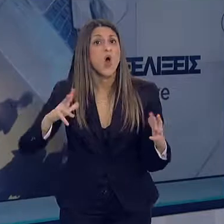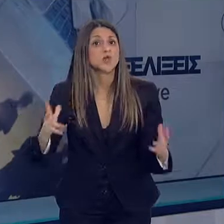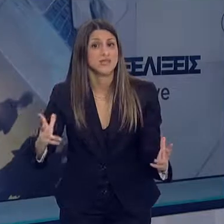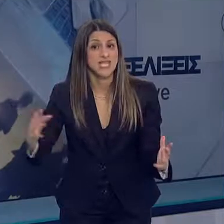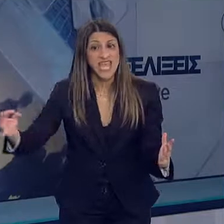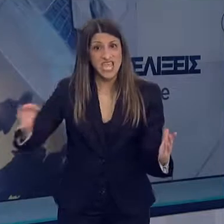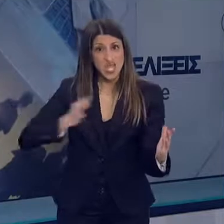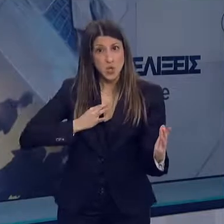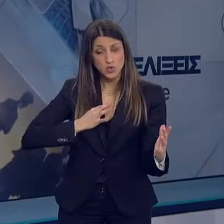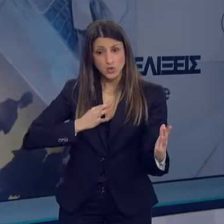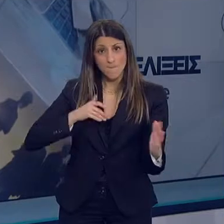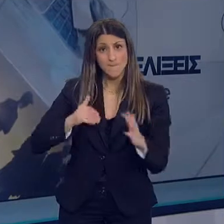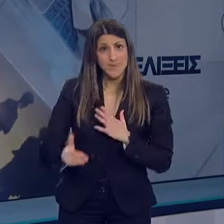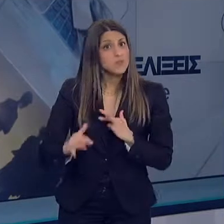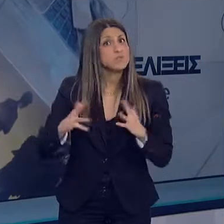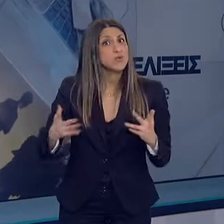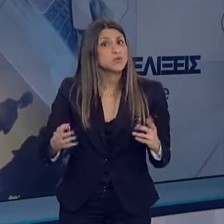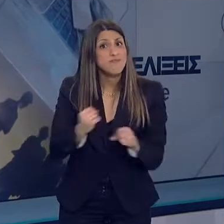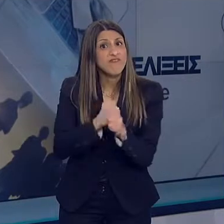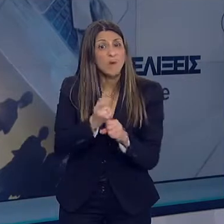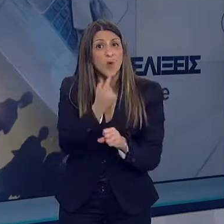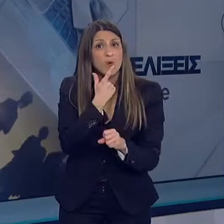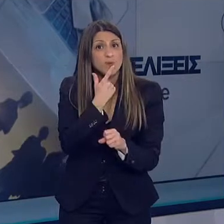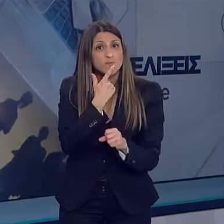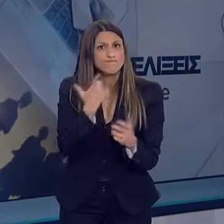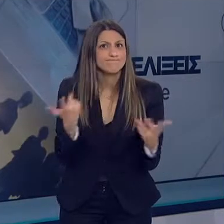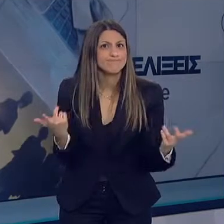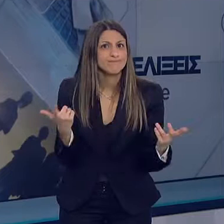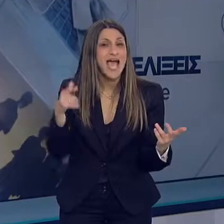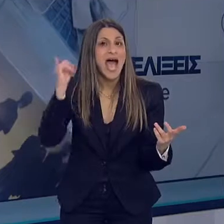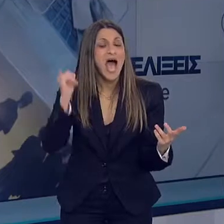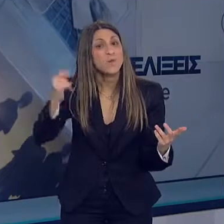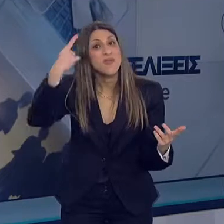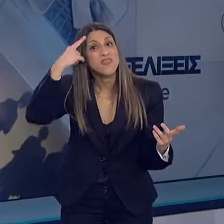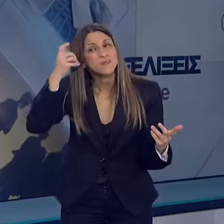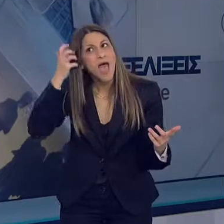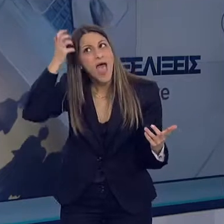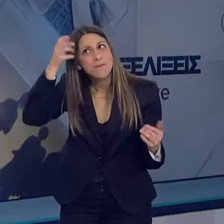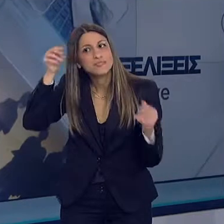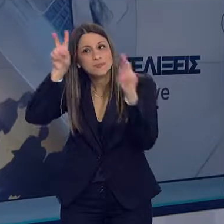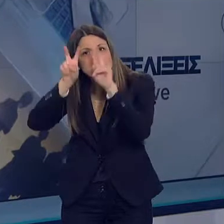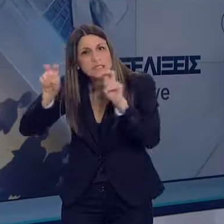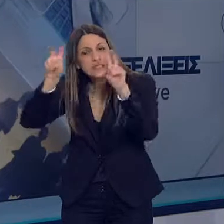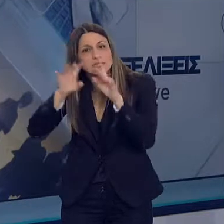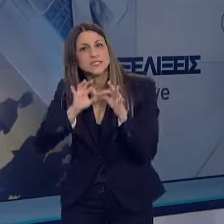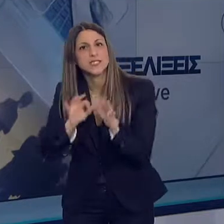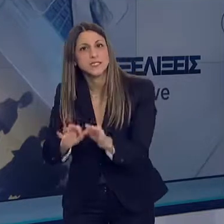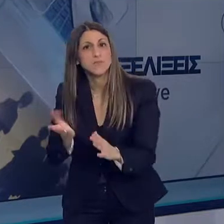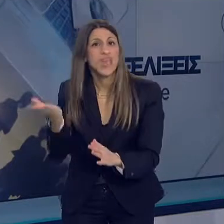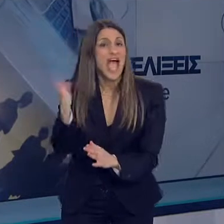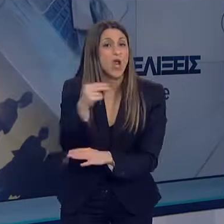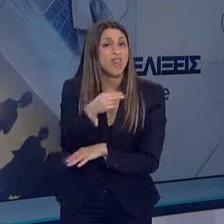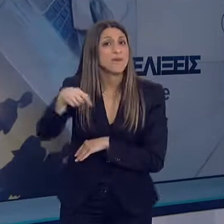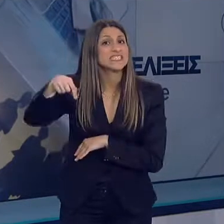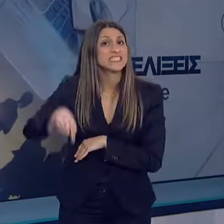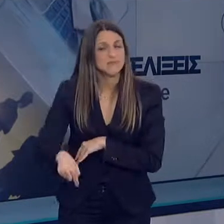φτάσει σε αυτή τη φάση που χειροτερεύει ο ασθενής, το οποίο δεν έχει λυθεί επαρκώς από την ακαδημαϊκή κοινότητα. Και το άλλο που κάναμε σήμερα ήταν,